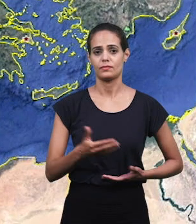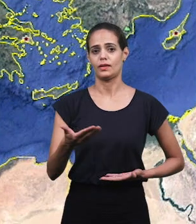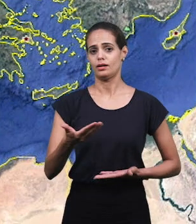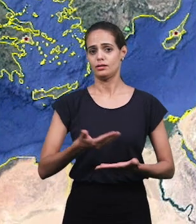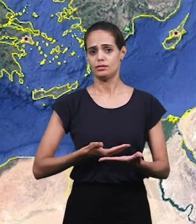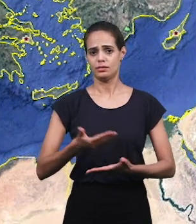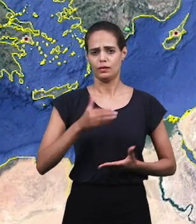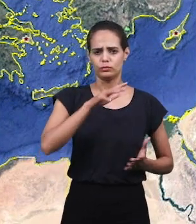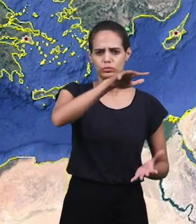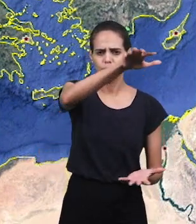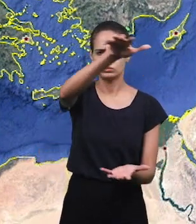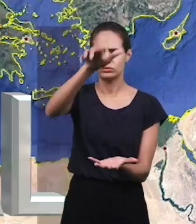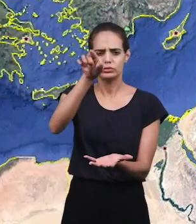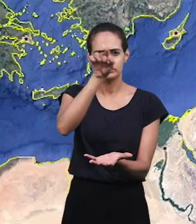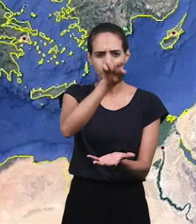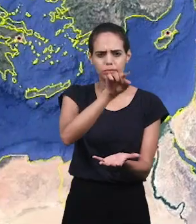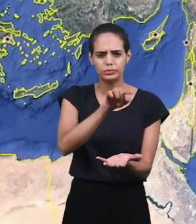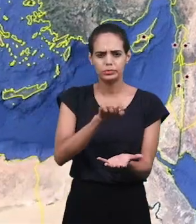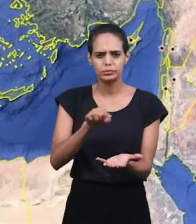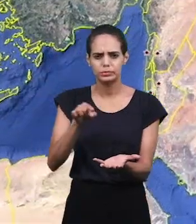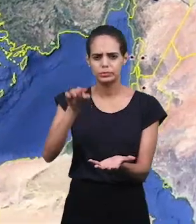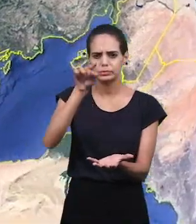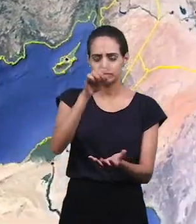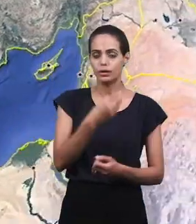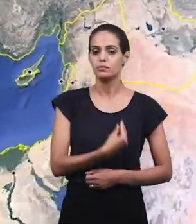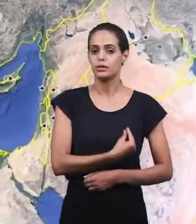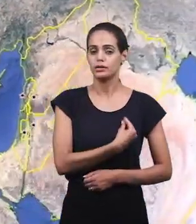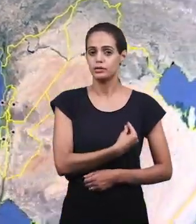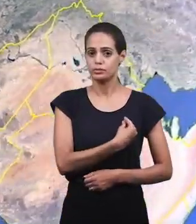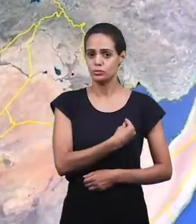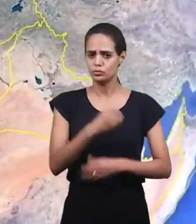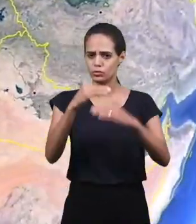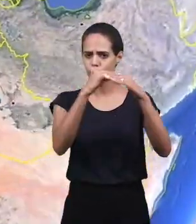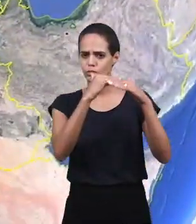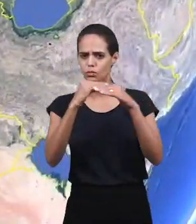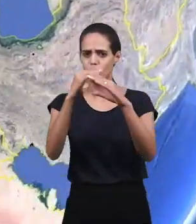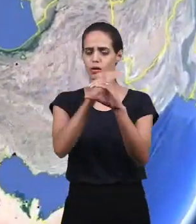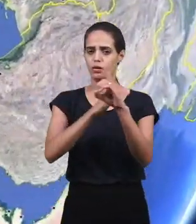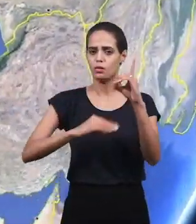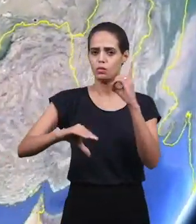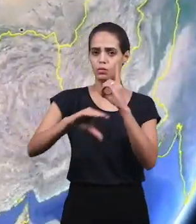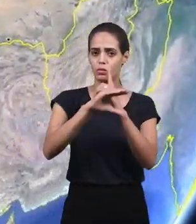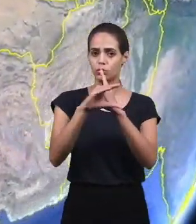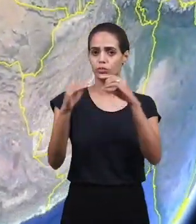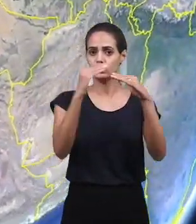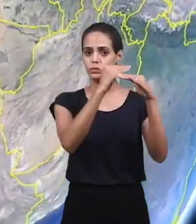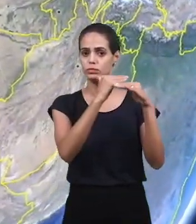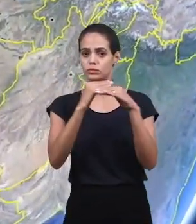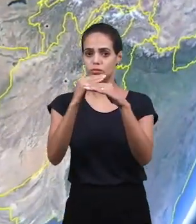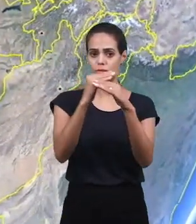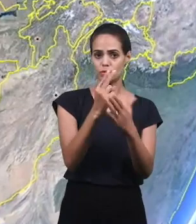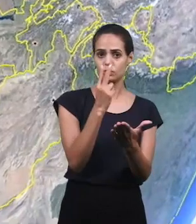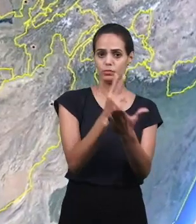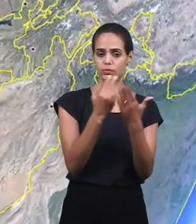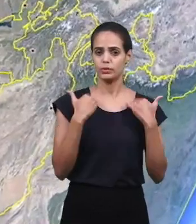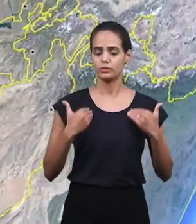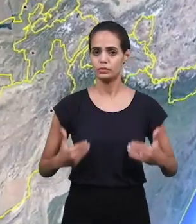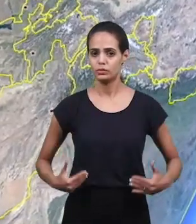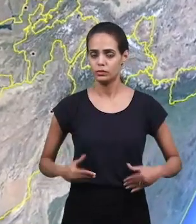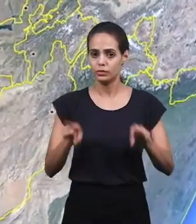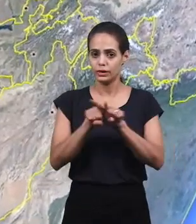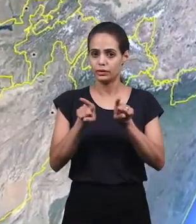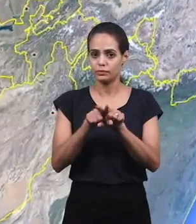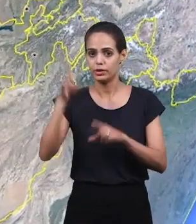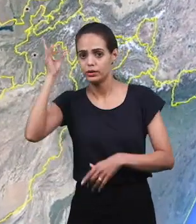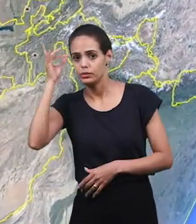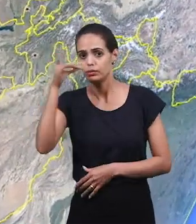Des frères et sœurs de toutes les parties du monde participent d'un même culte, ensemble, dans un même corps et dans un